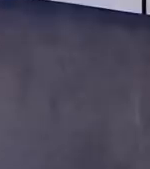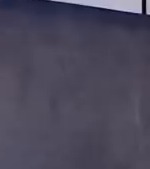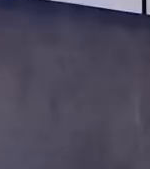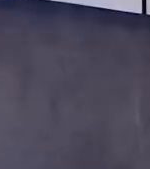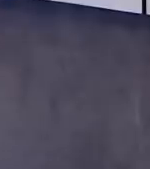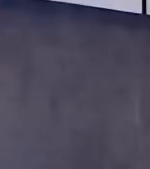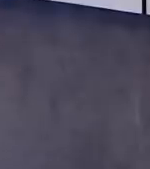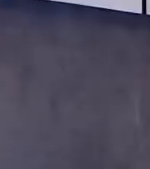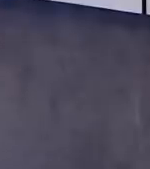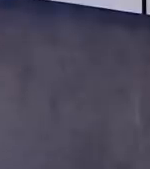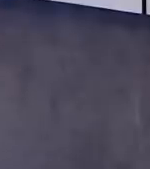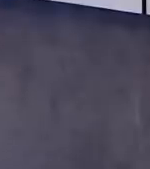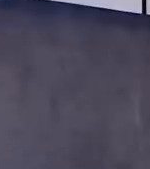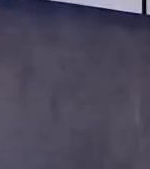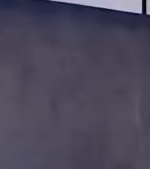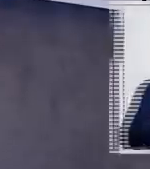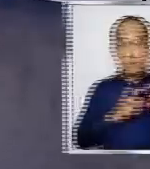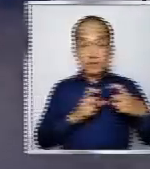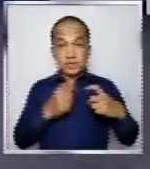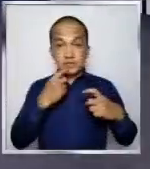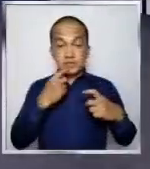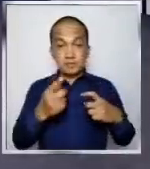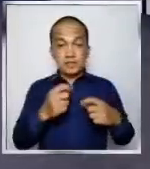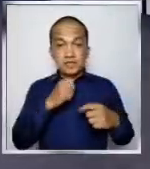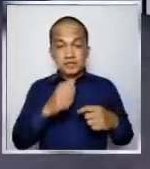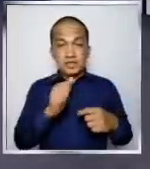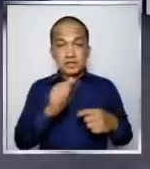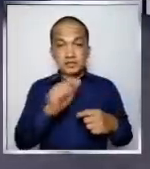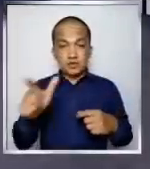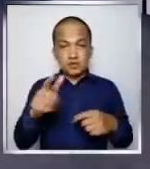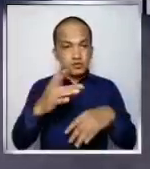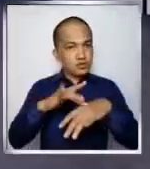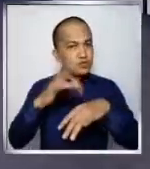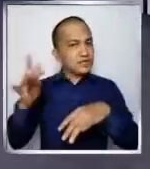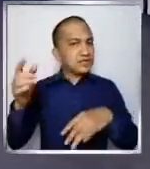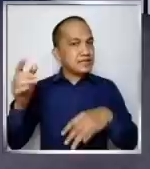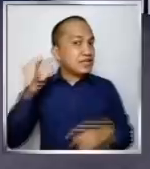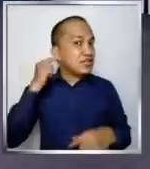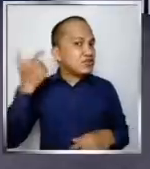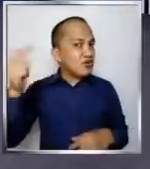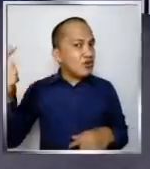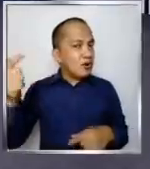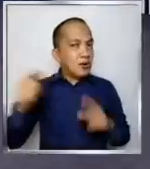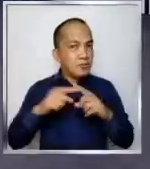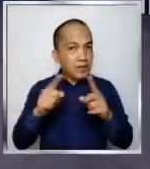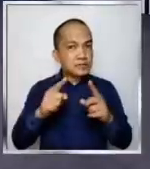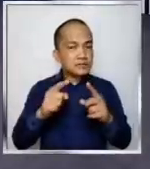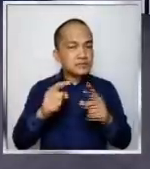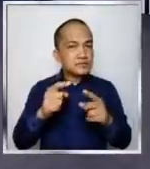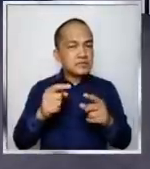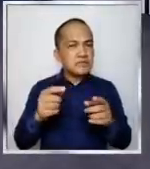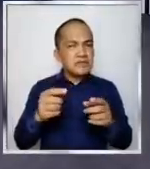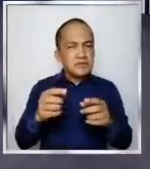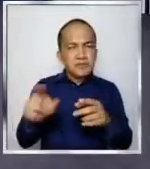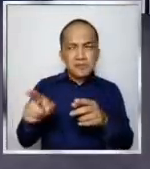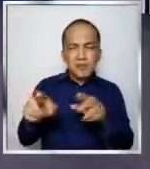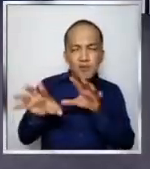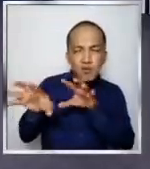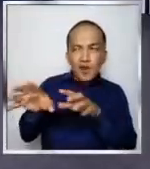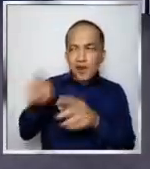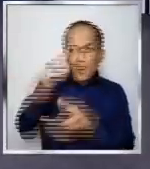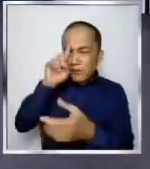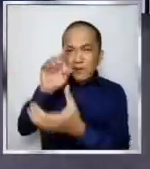Mga kapuso, ang sabi nga po, hindi lahat ng kumikinang ay ginto. Pero dahil may mga madaling masilaw, meron at merong